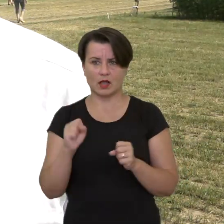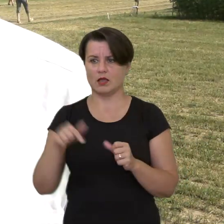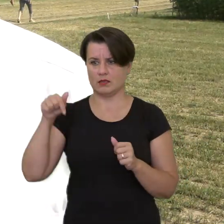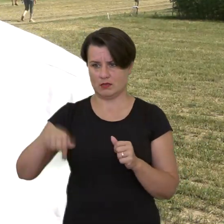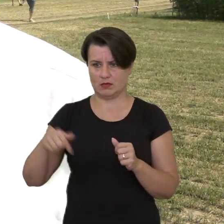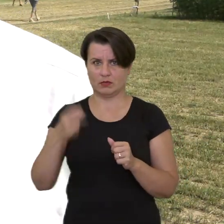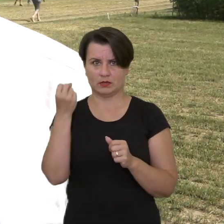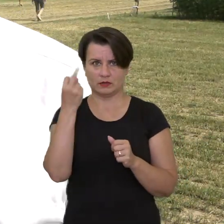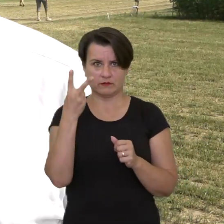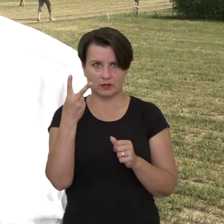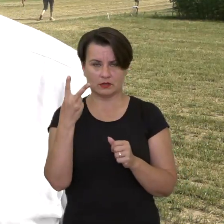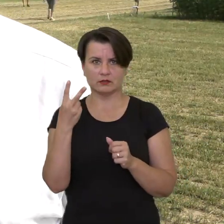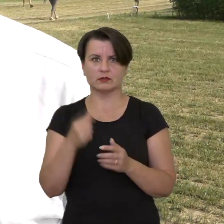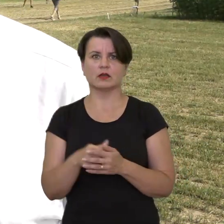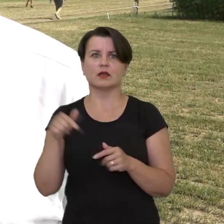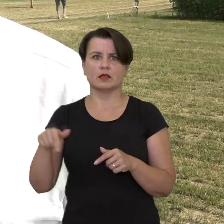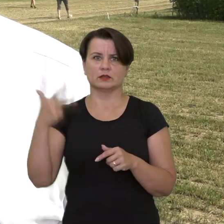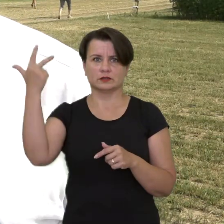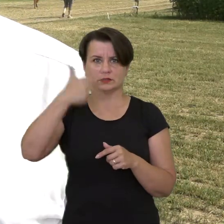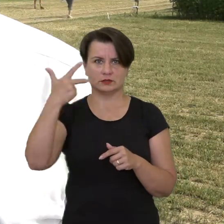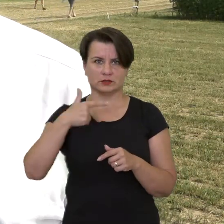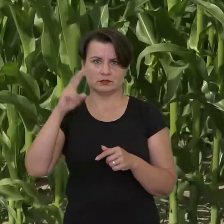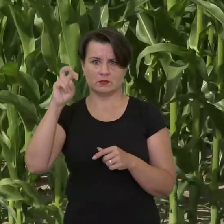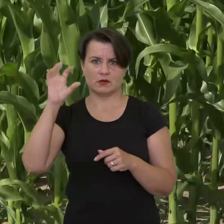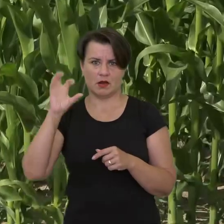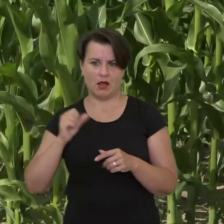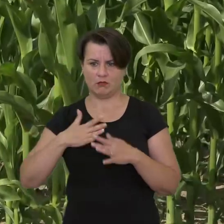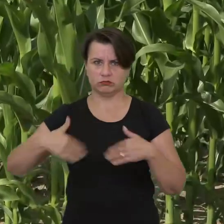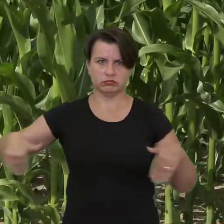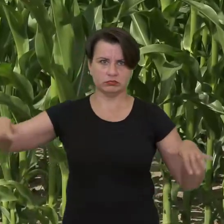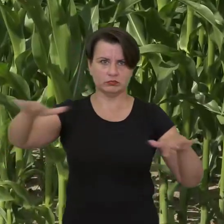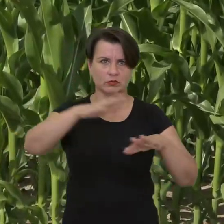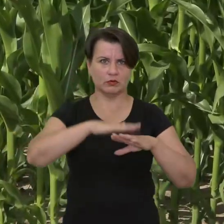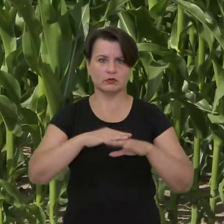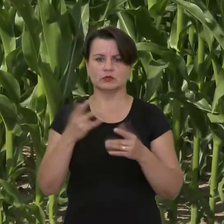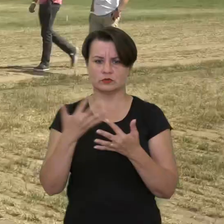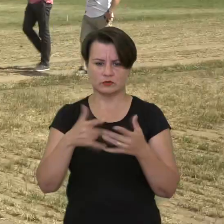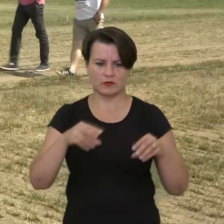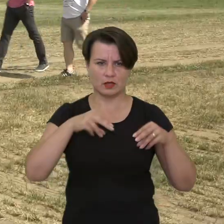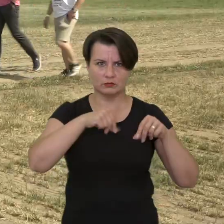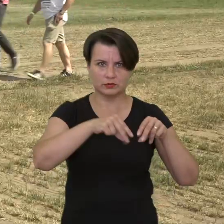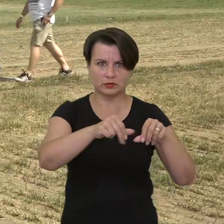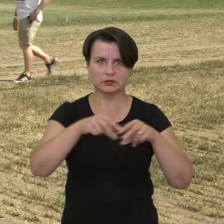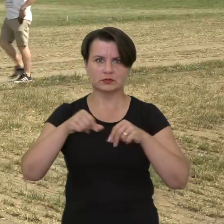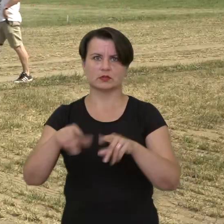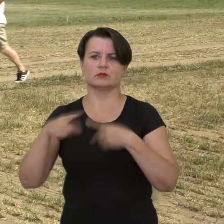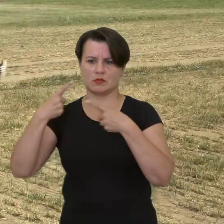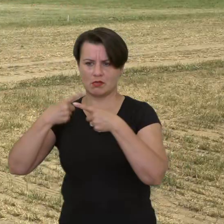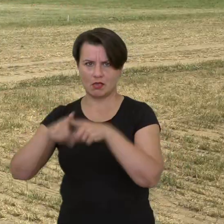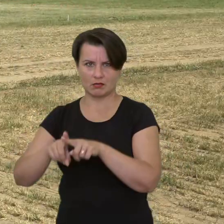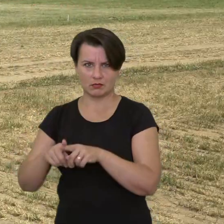hektarų plotą užimė, tai va 12, kuri vyksta šiandien, va, tai jau 30 hektarų plotą užima su visais savo pasėliais,